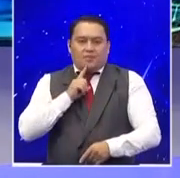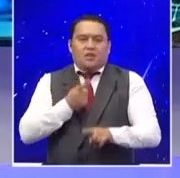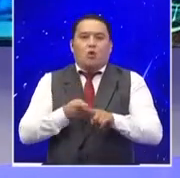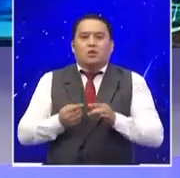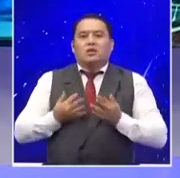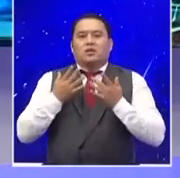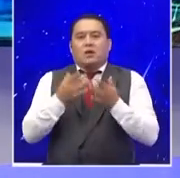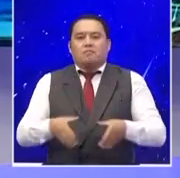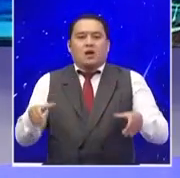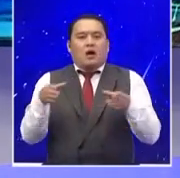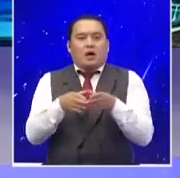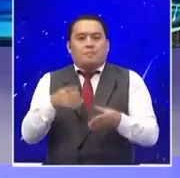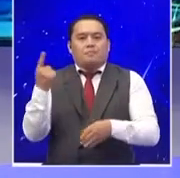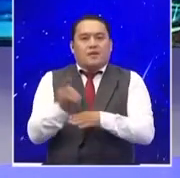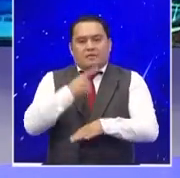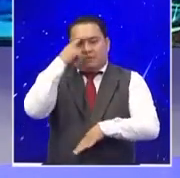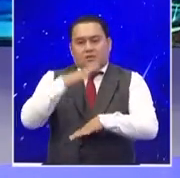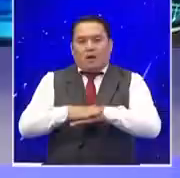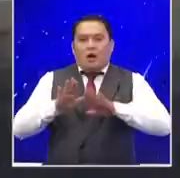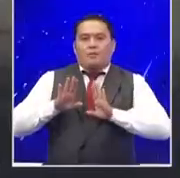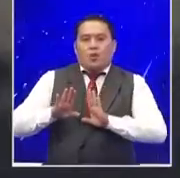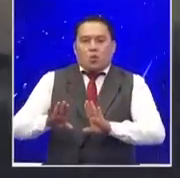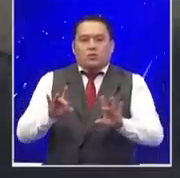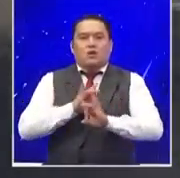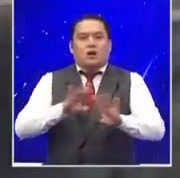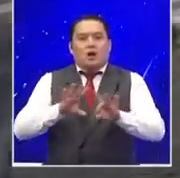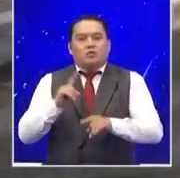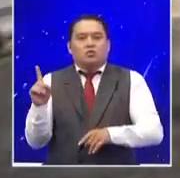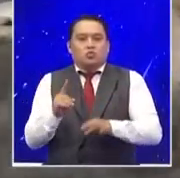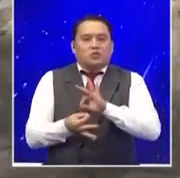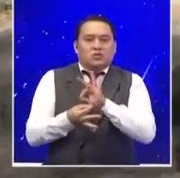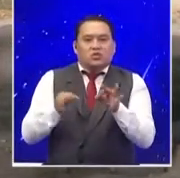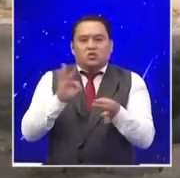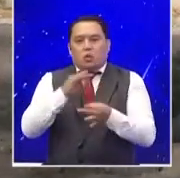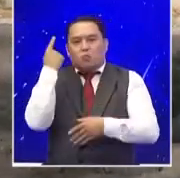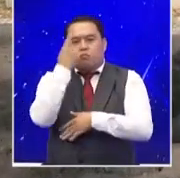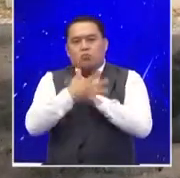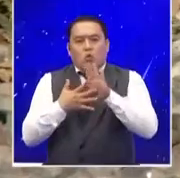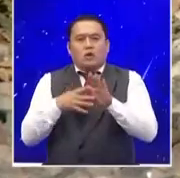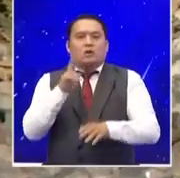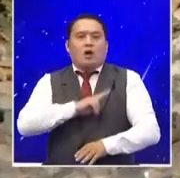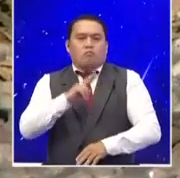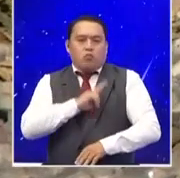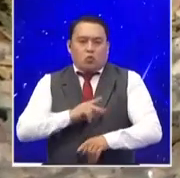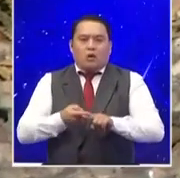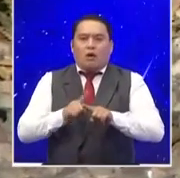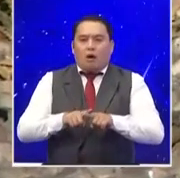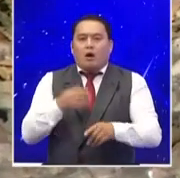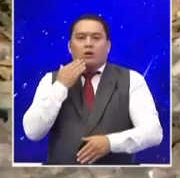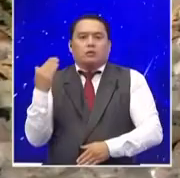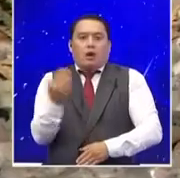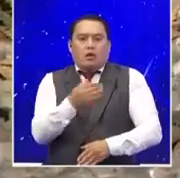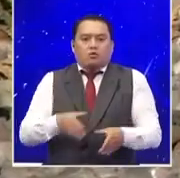Такое требование подрядчикам поставил первый заместитель акима Алматинской области. Тезат Турлашев вновь детально изучил ход работ. Как доложили